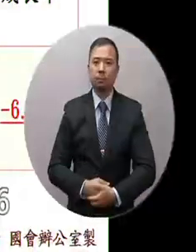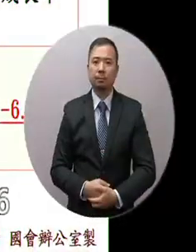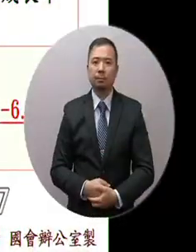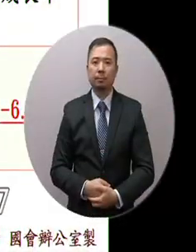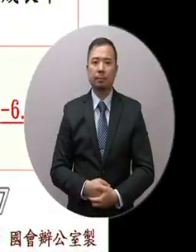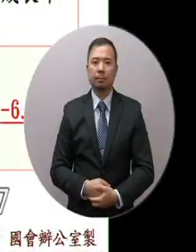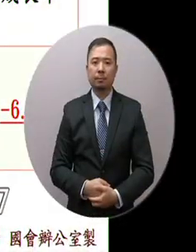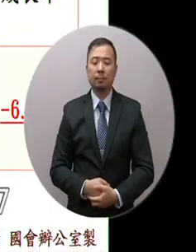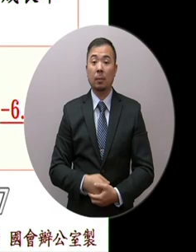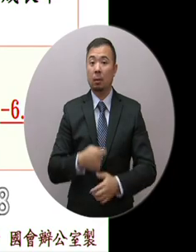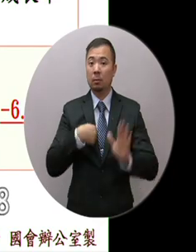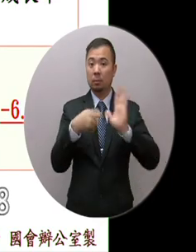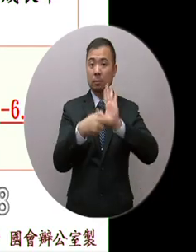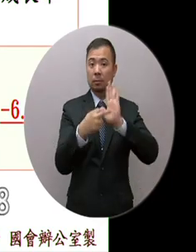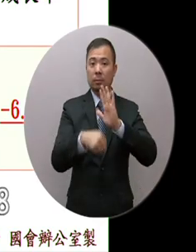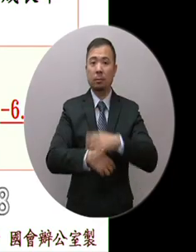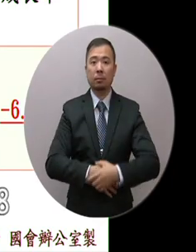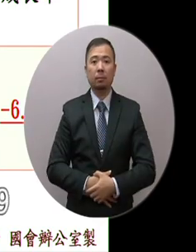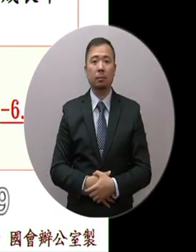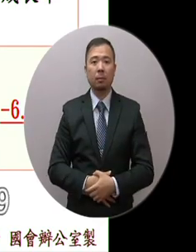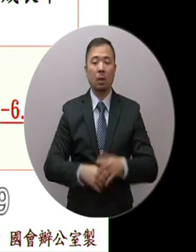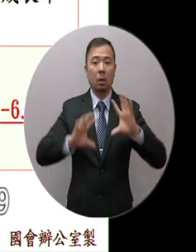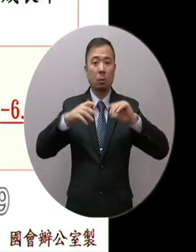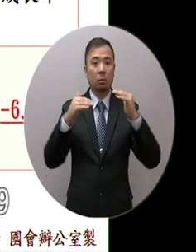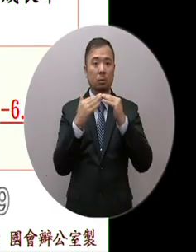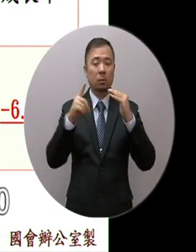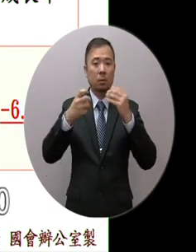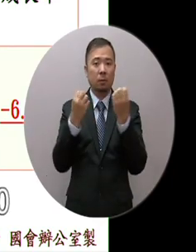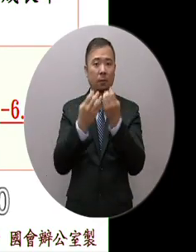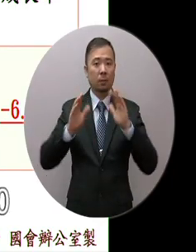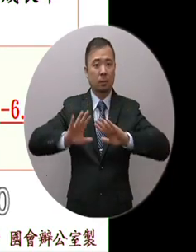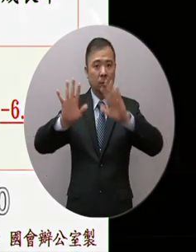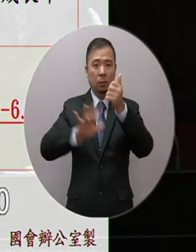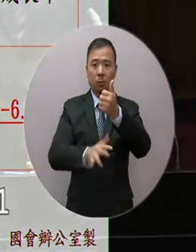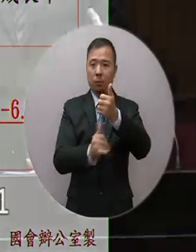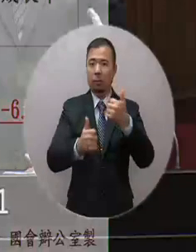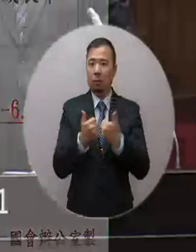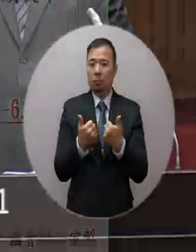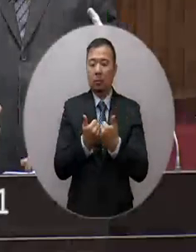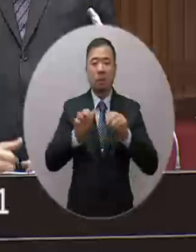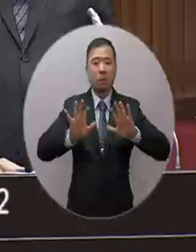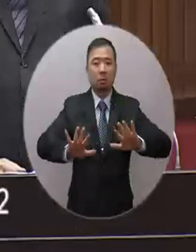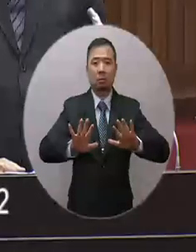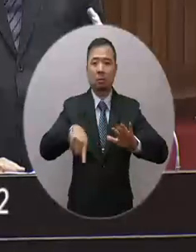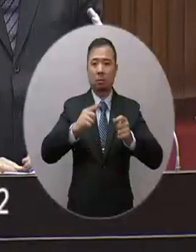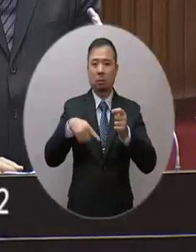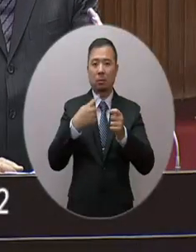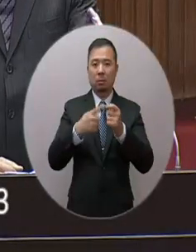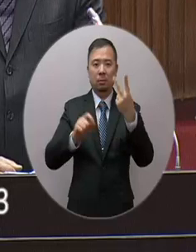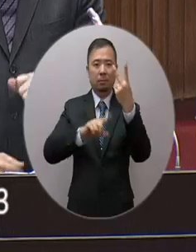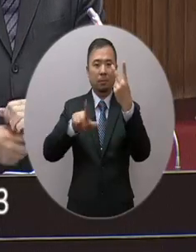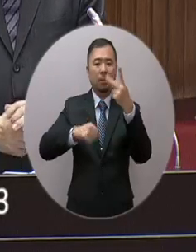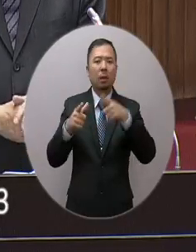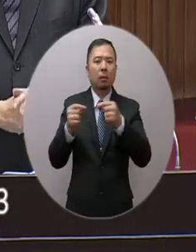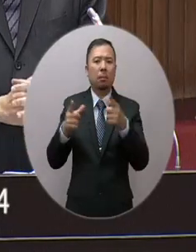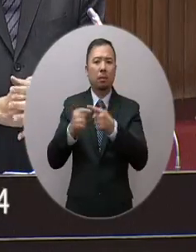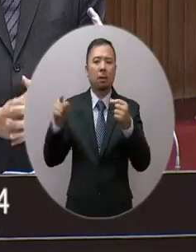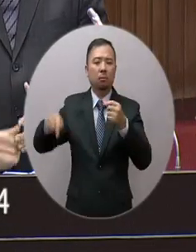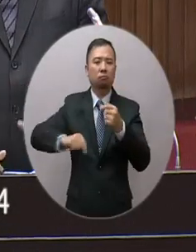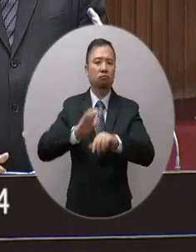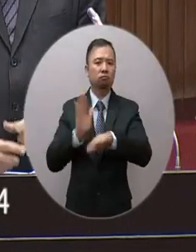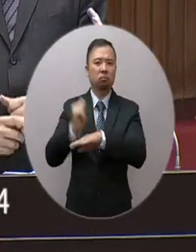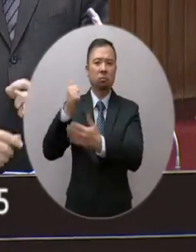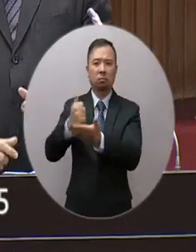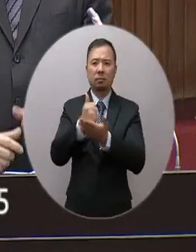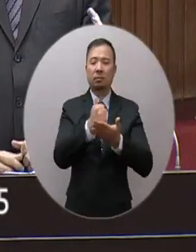告，我们的国发会在今年2月的时候，也邀请了日本的专家学者来，举办了台日地方